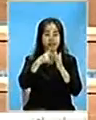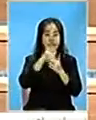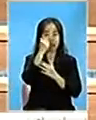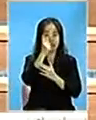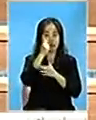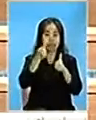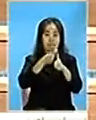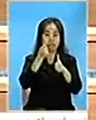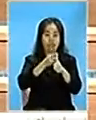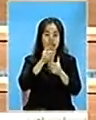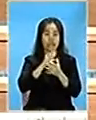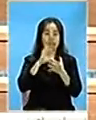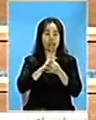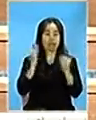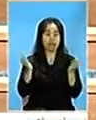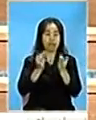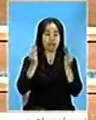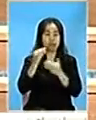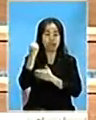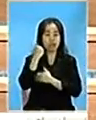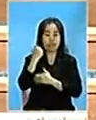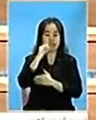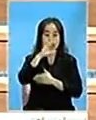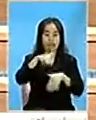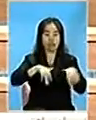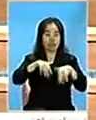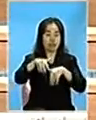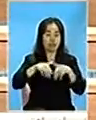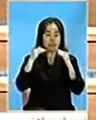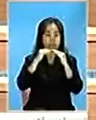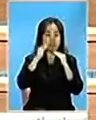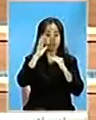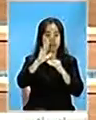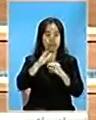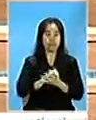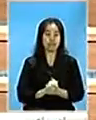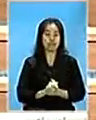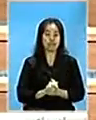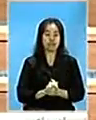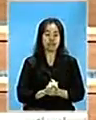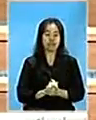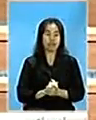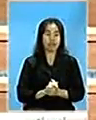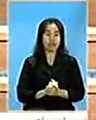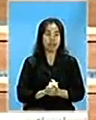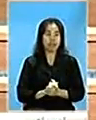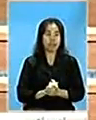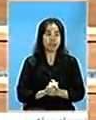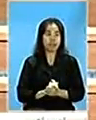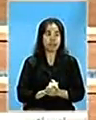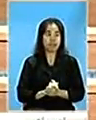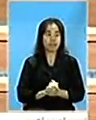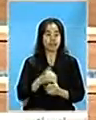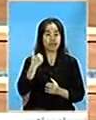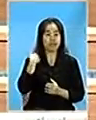1การเสริมสร้างความเข้มแข็งของพลเมืองและสิทธิชุมชนปรากฏว่